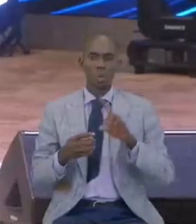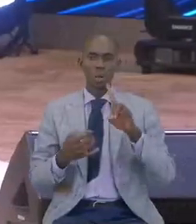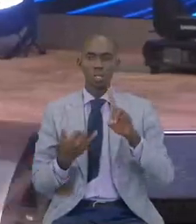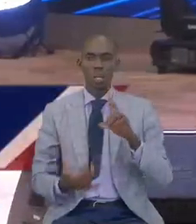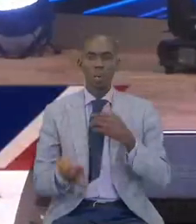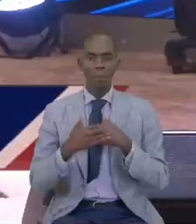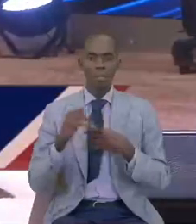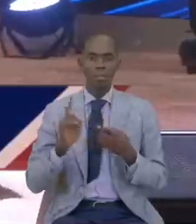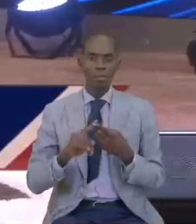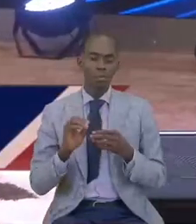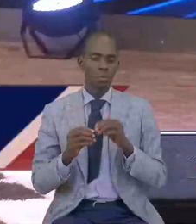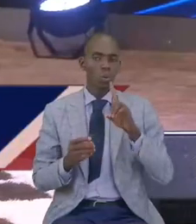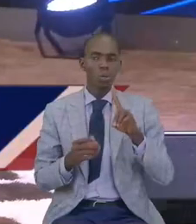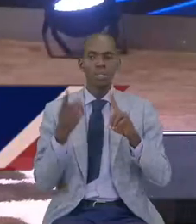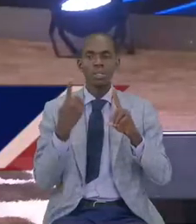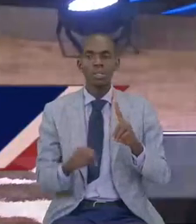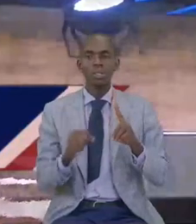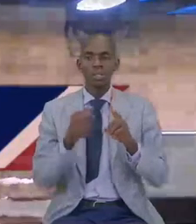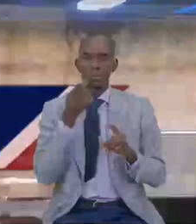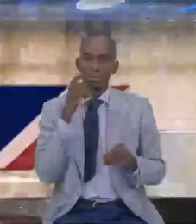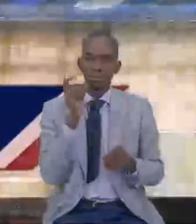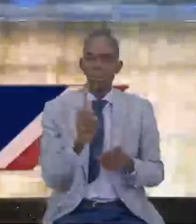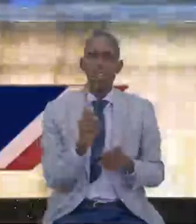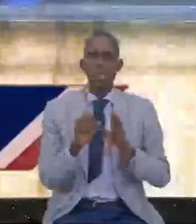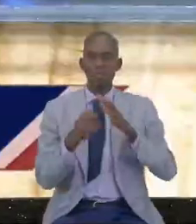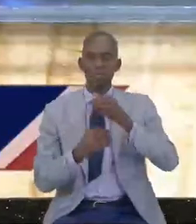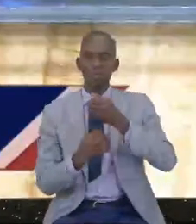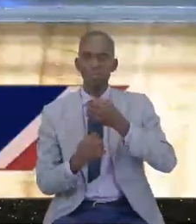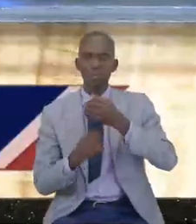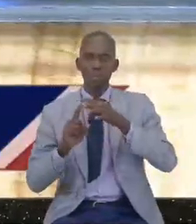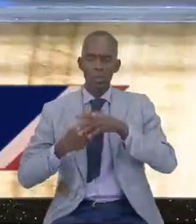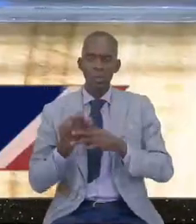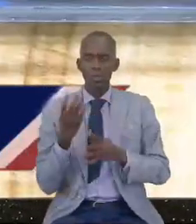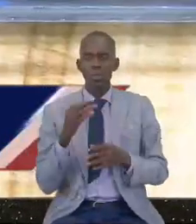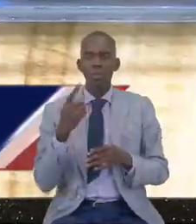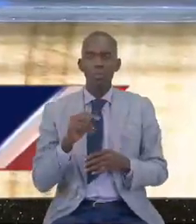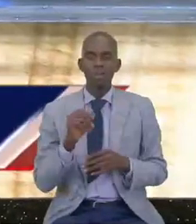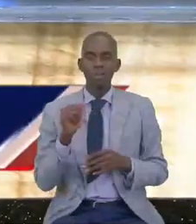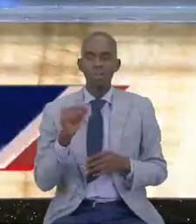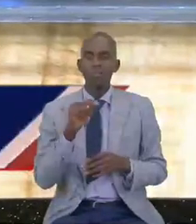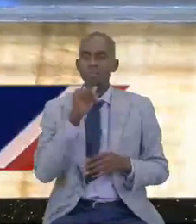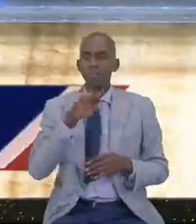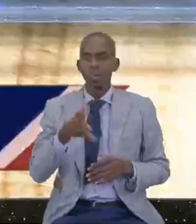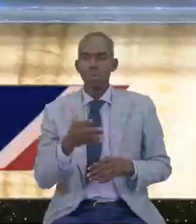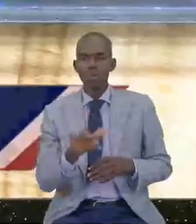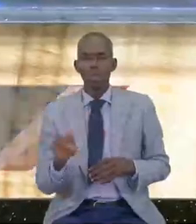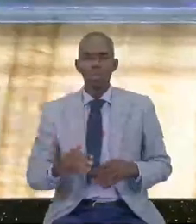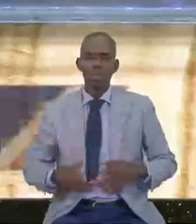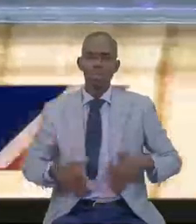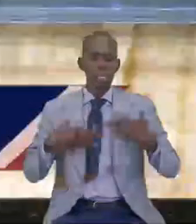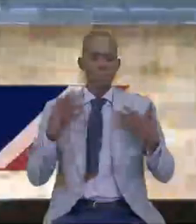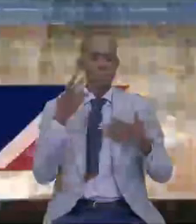le fondement décrété d'une vie non compromettante. Voyez ce verset 8 encore. On